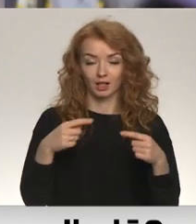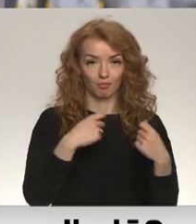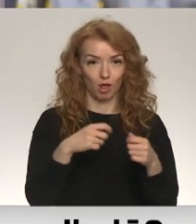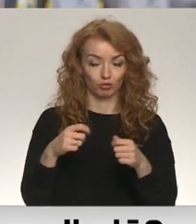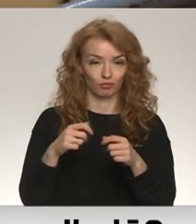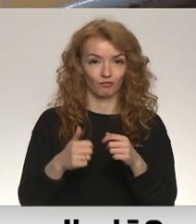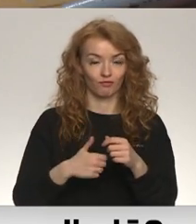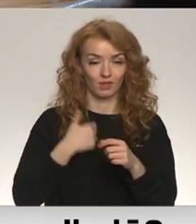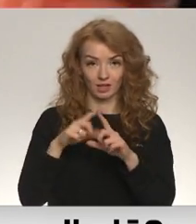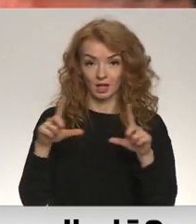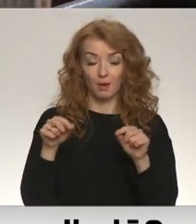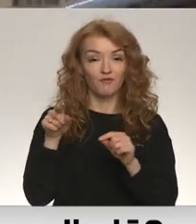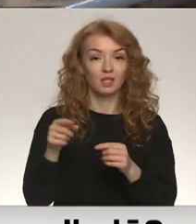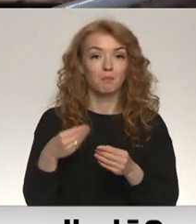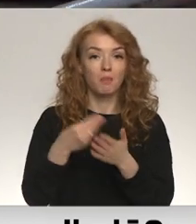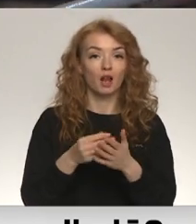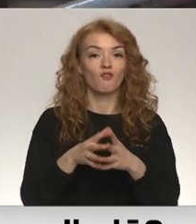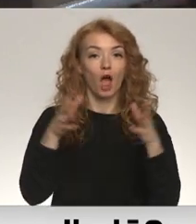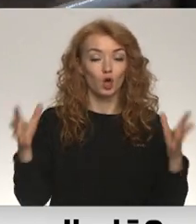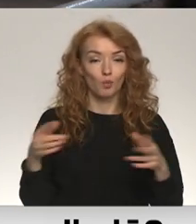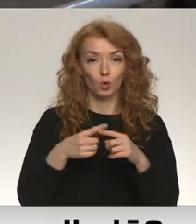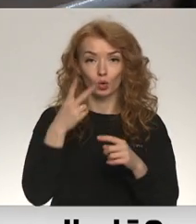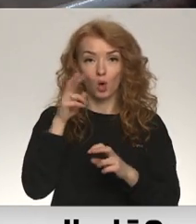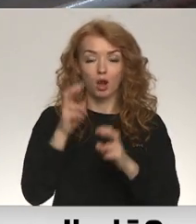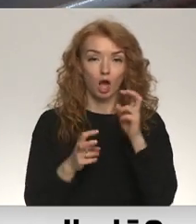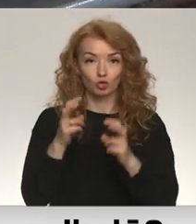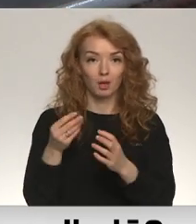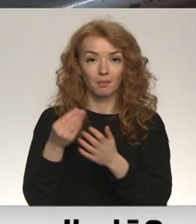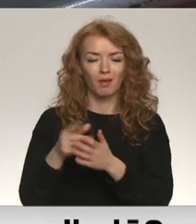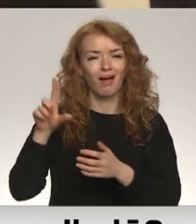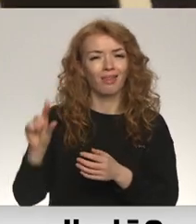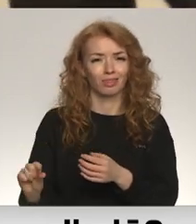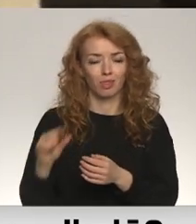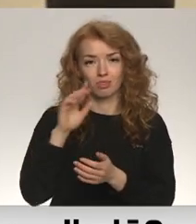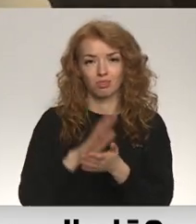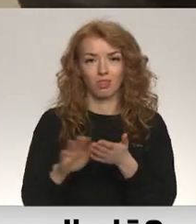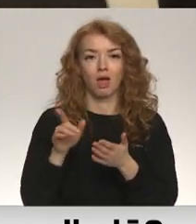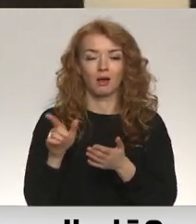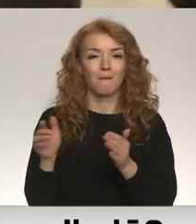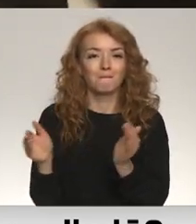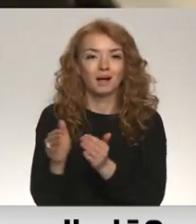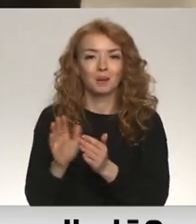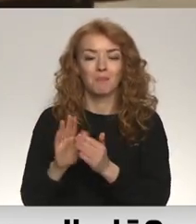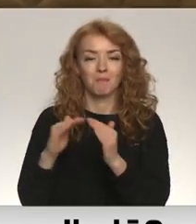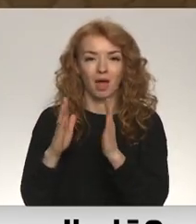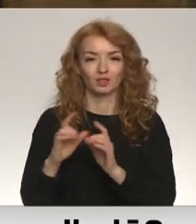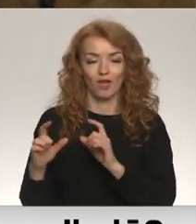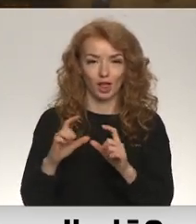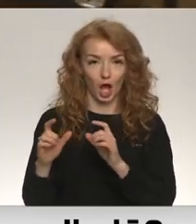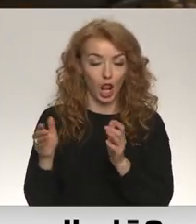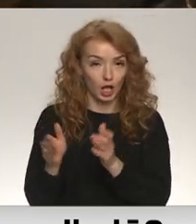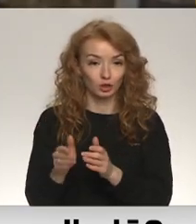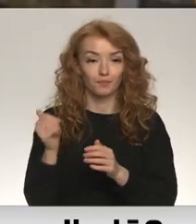tīkliem. Viņi produktu iepērk vairumā, un no ražotāja to iepērk par ievērojumu zemāku cenu nekā piemājas mazais veikals. Vienlīdzība